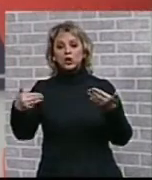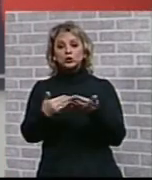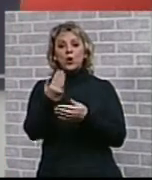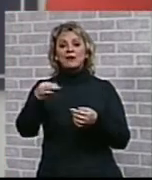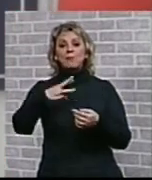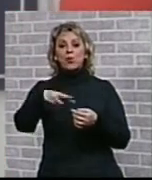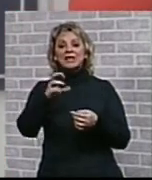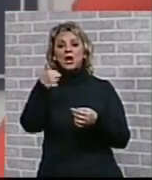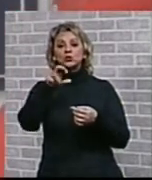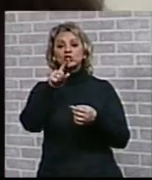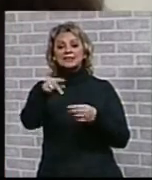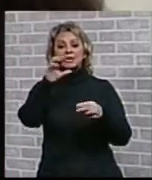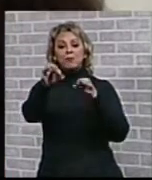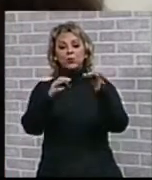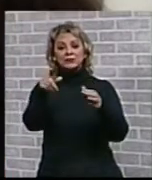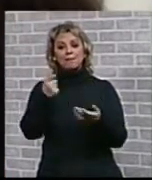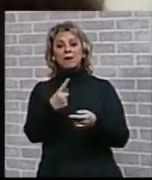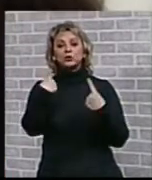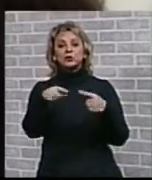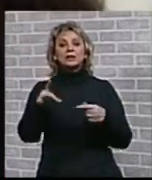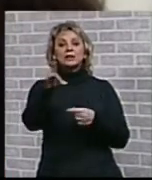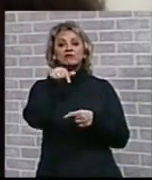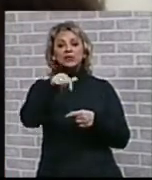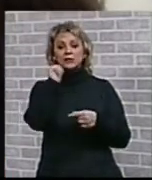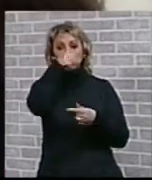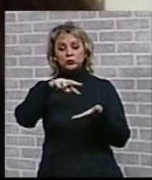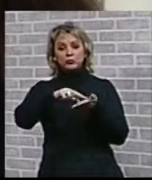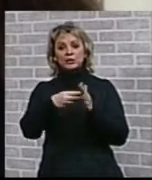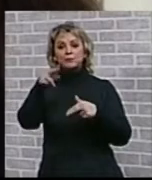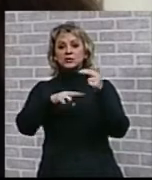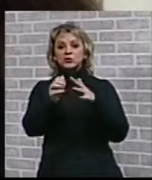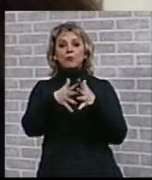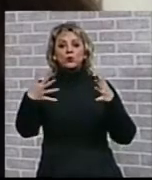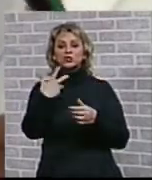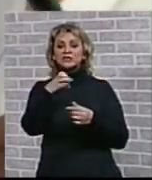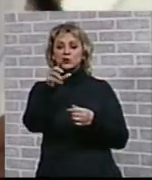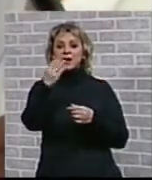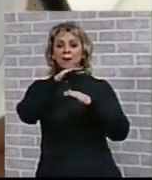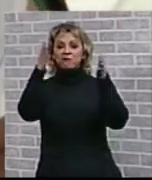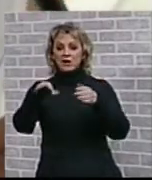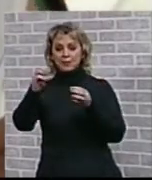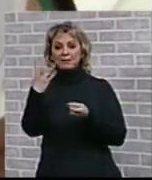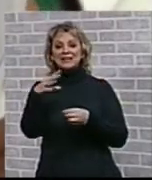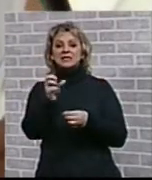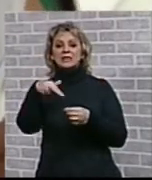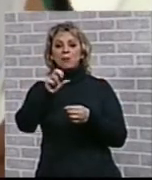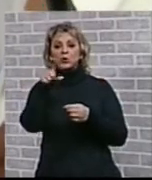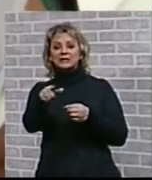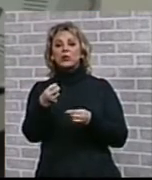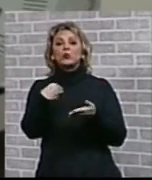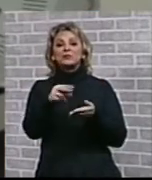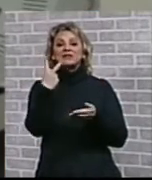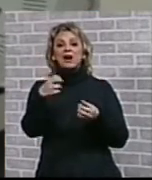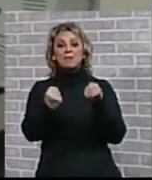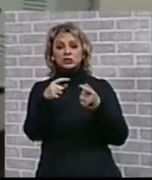модульные фельдшерско-акушерские пункты появятся и в других районах. В этом году планируется построить больше сотни ФАПов, 15 врачебных амбулаторий, купить